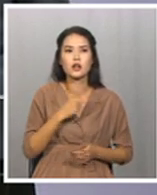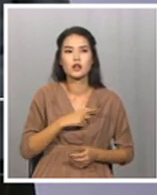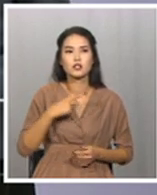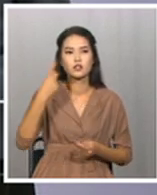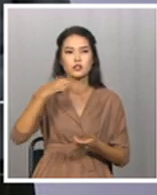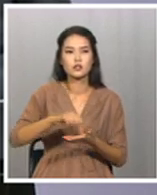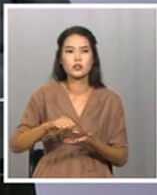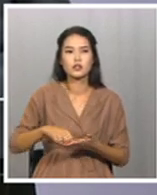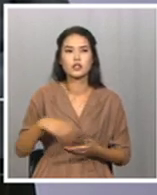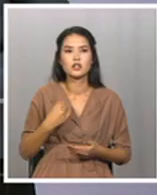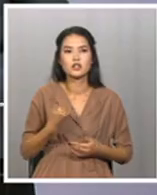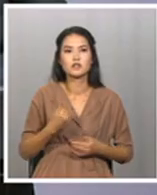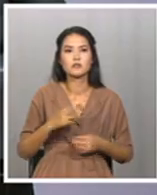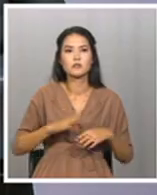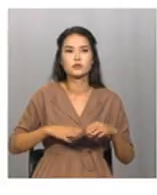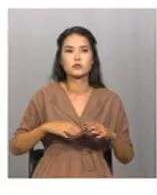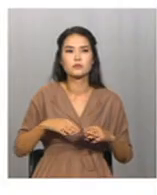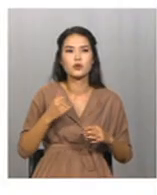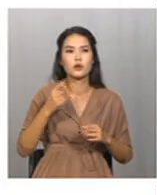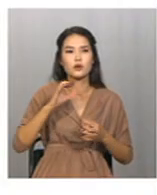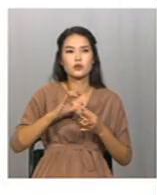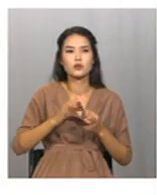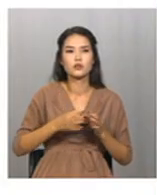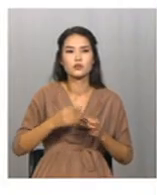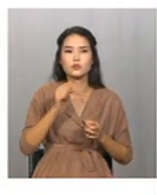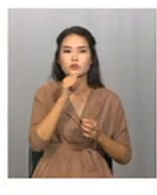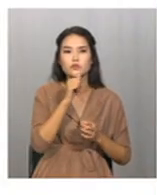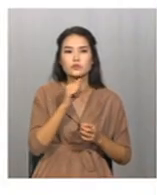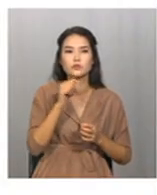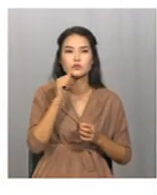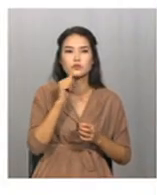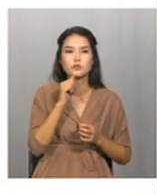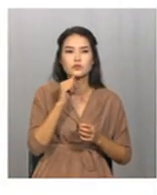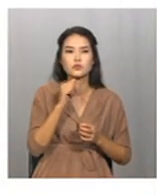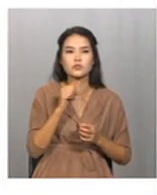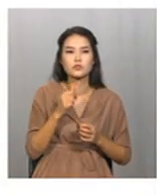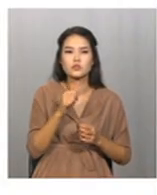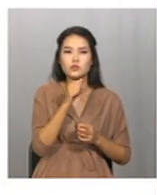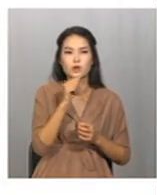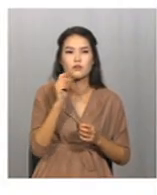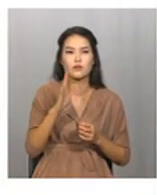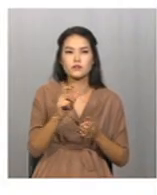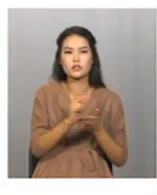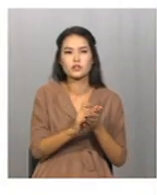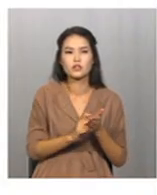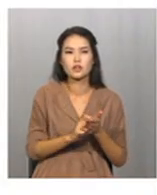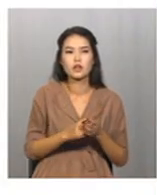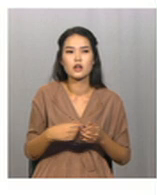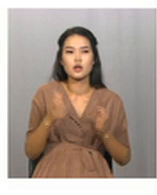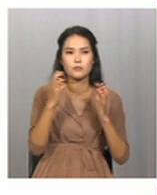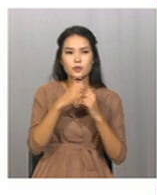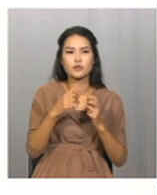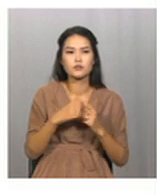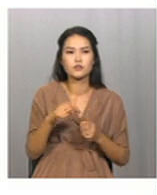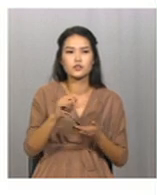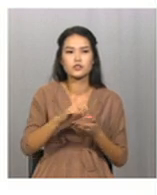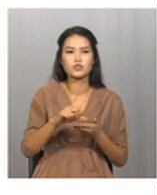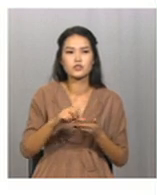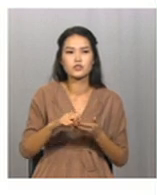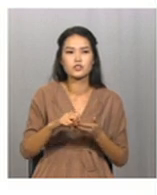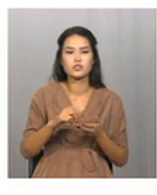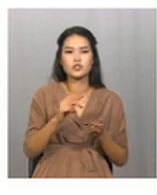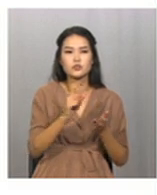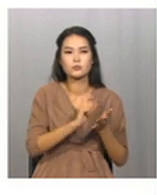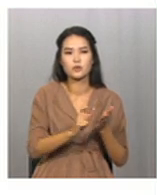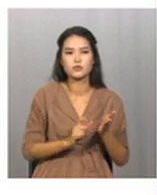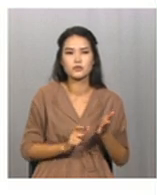героев, проанализировали содержание произведений, нашли ключевые слова в тексте, соблюдали пунктуационные нормы